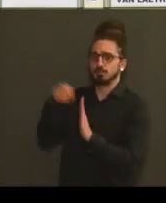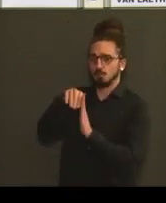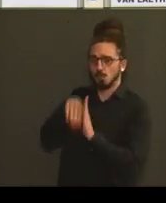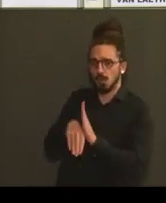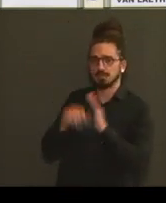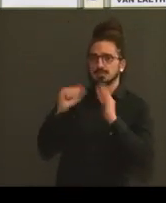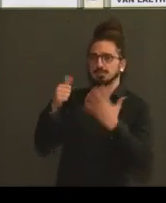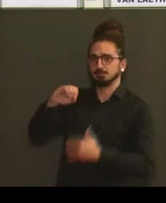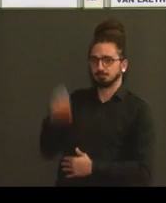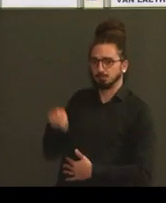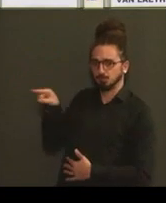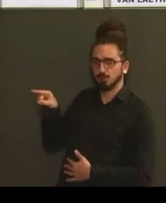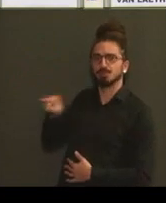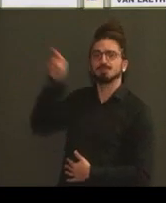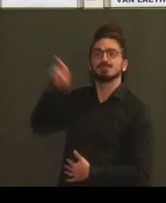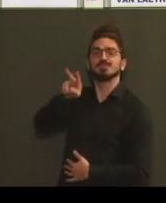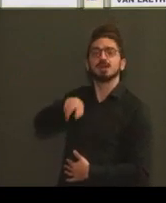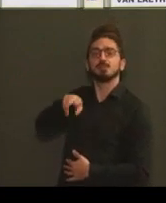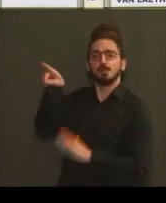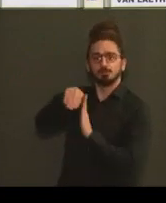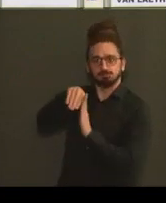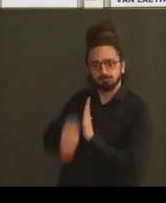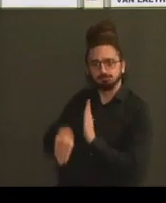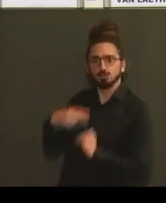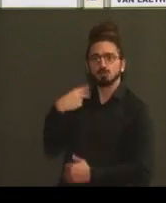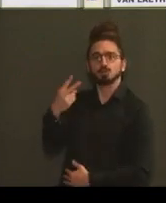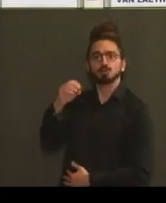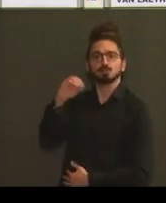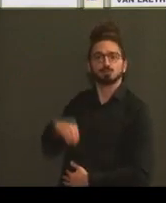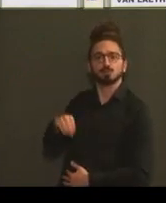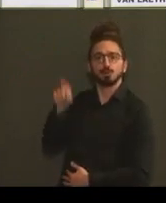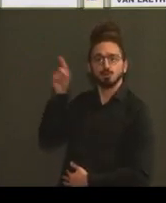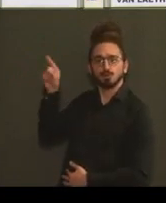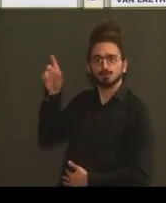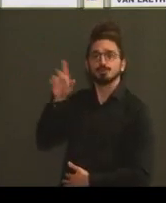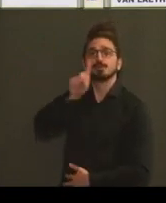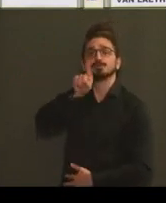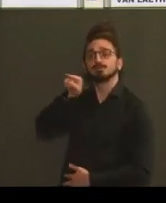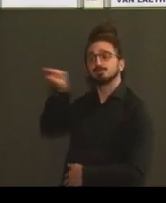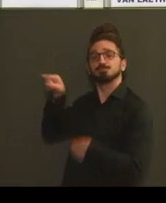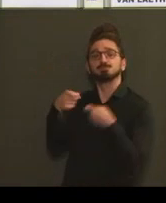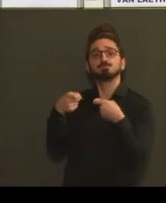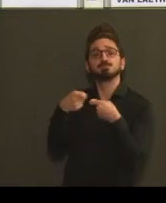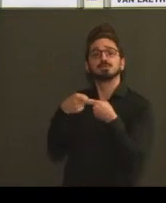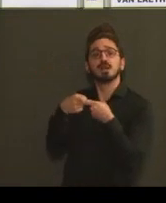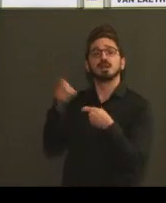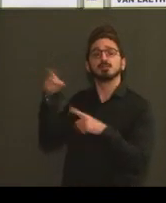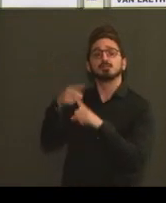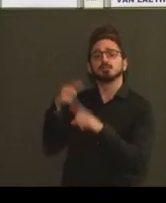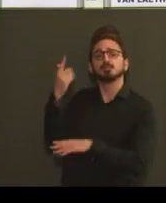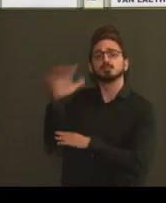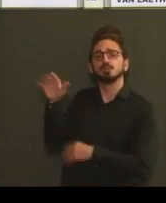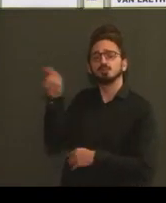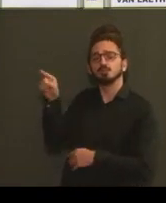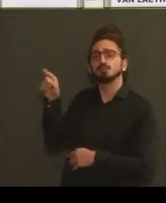niveau de Bruxelles-Capitale, la situation est assez stable, il y a plus 1%, et vous voyez que parmi les différentes provinces, on a plus 1%, donc